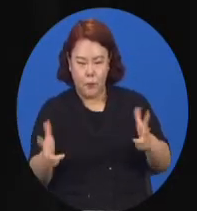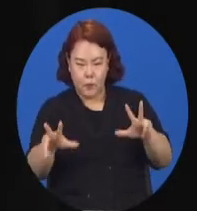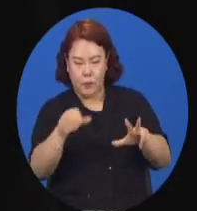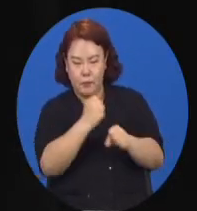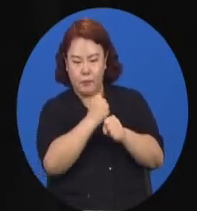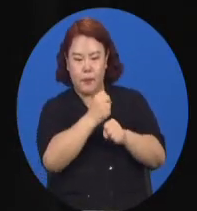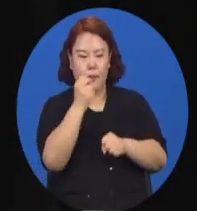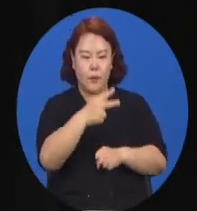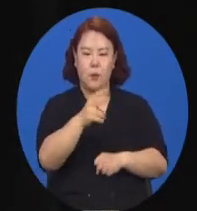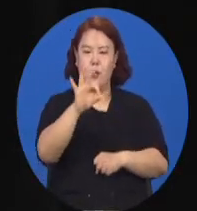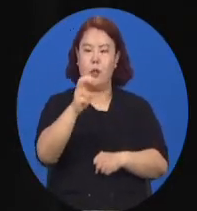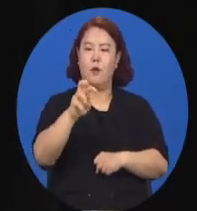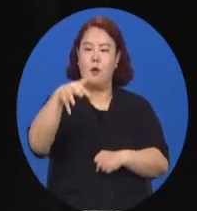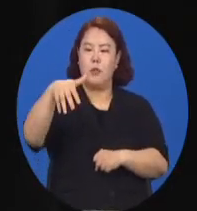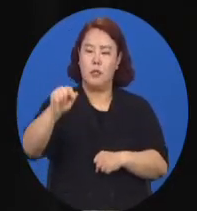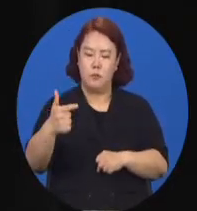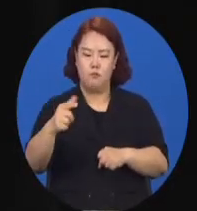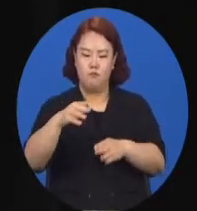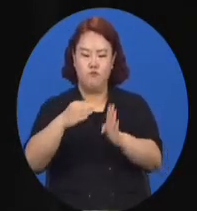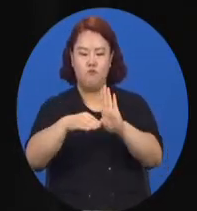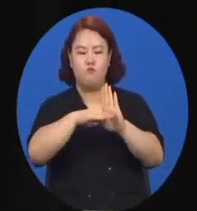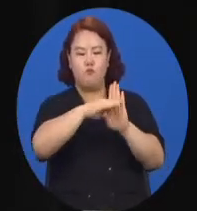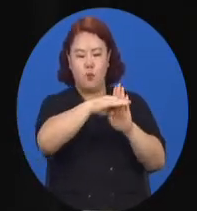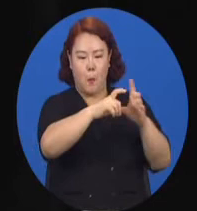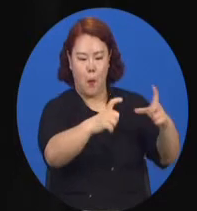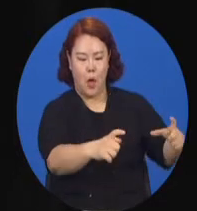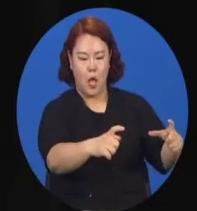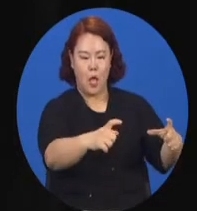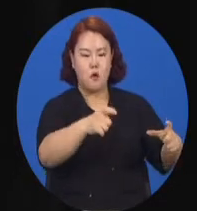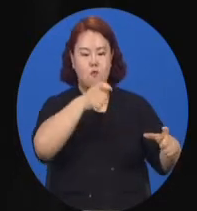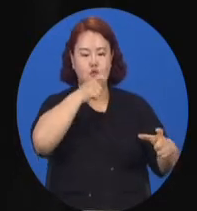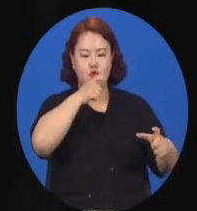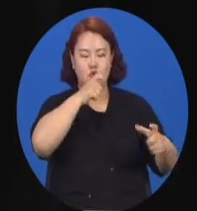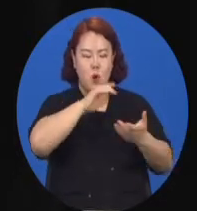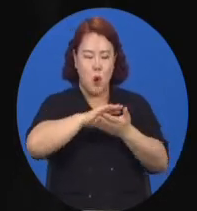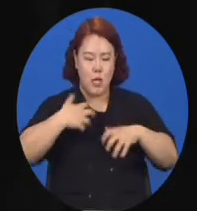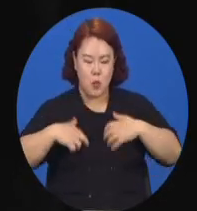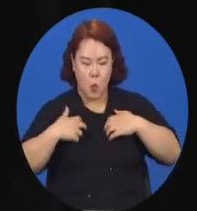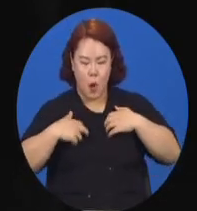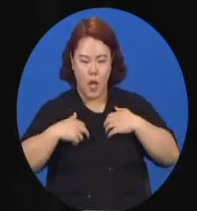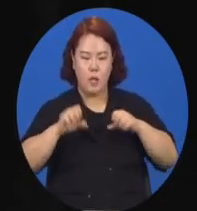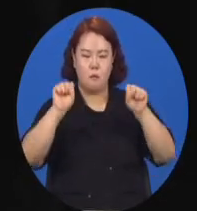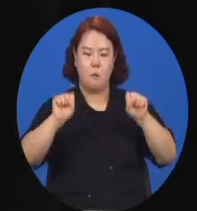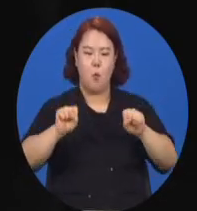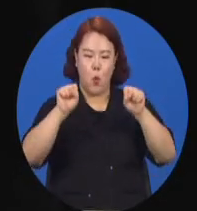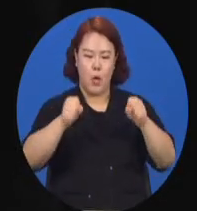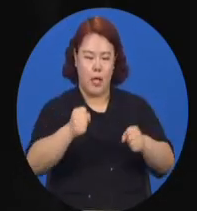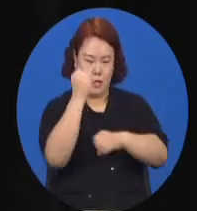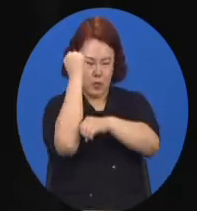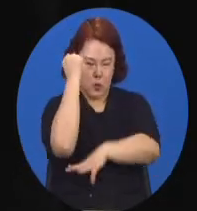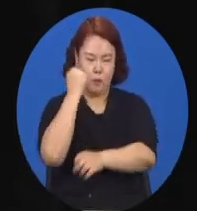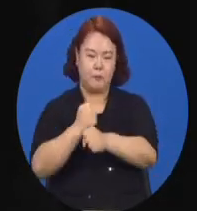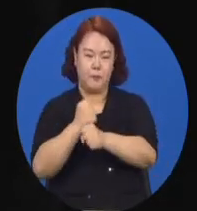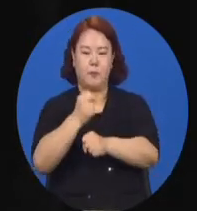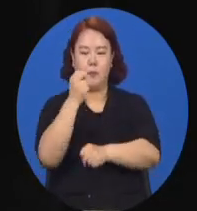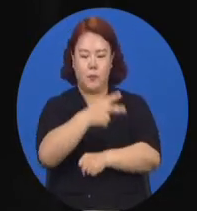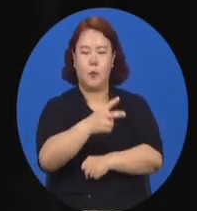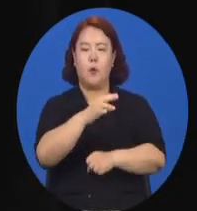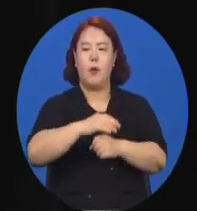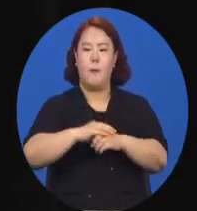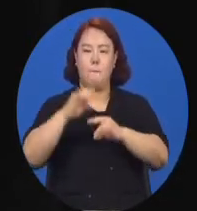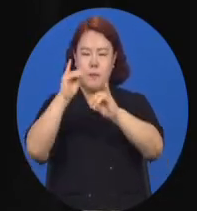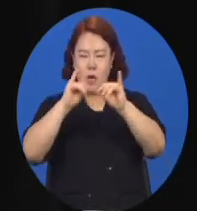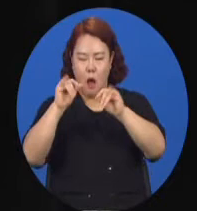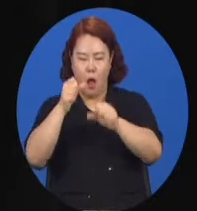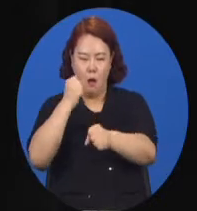북벽지구에는 수상 레포츠의 거점 지역으로 성장시키겠습니다. 미세먼지를 뿜어내고 돈을